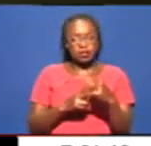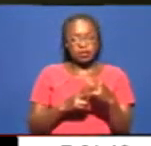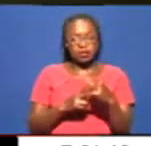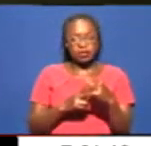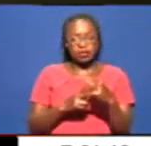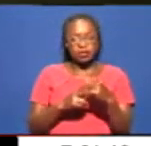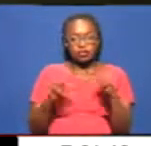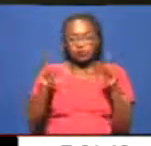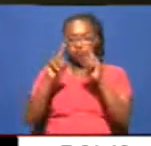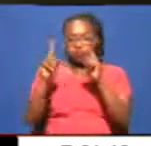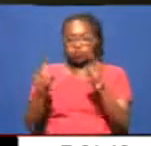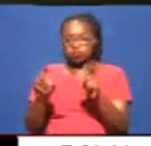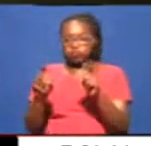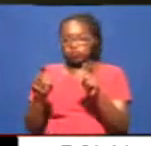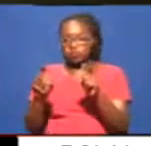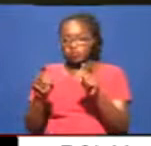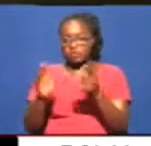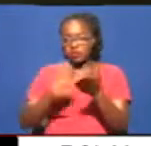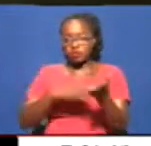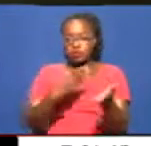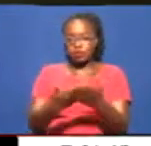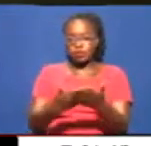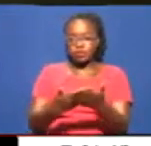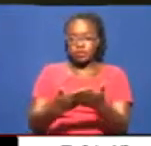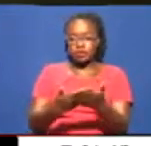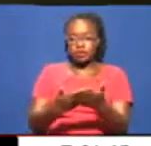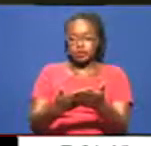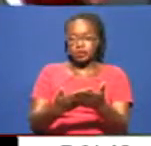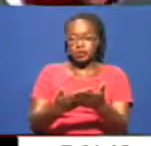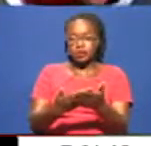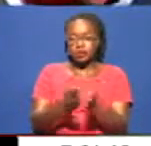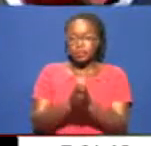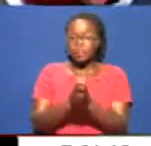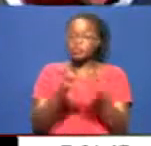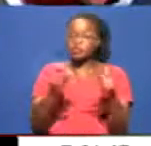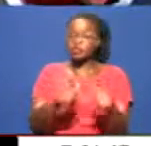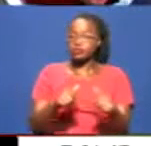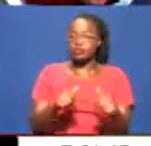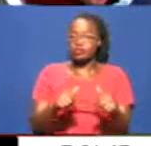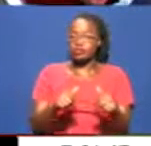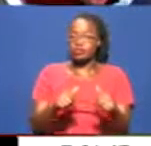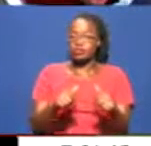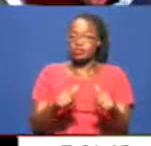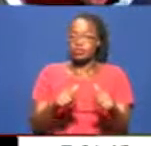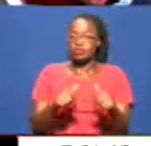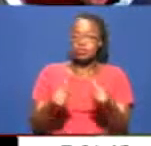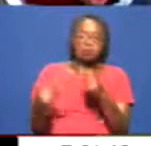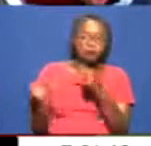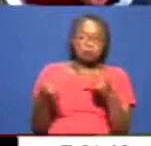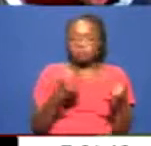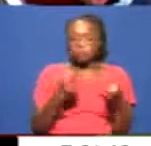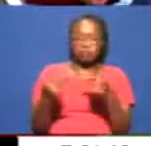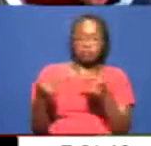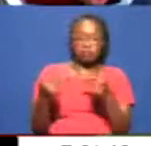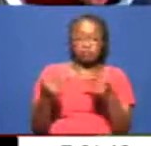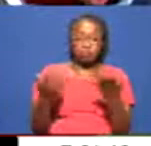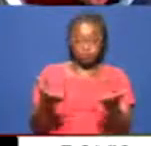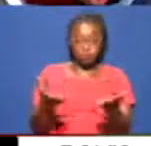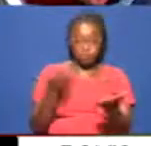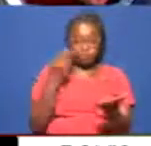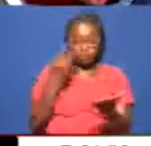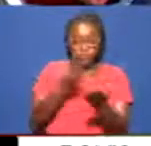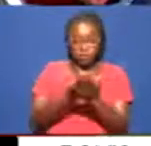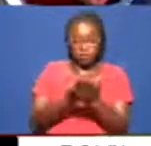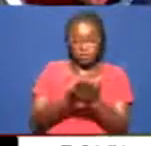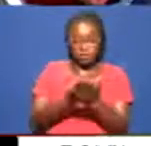vipengee ambavyo vimependekezwa kwenye mswada huo. Hii leo tumeshuhudia visanga tu viwili vitatu kwenye bunge la kitaifa, ikiwa tu